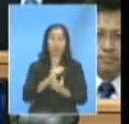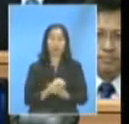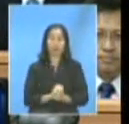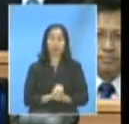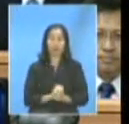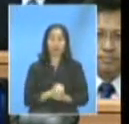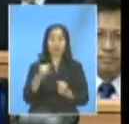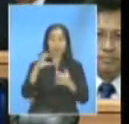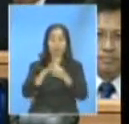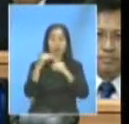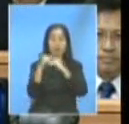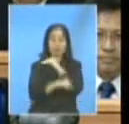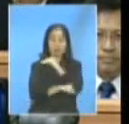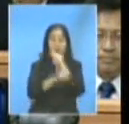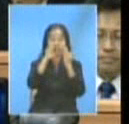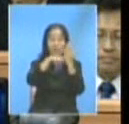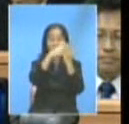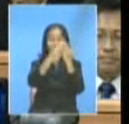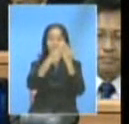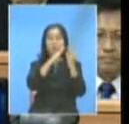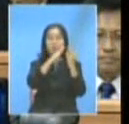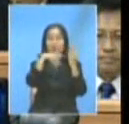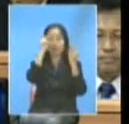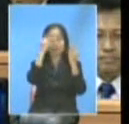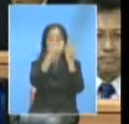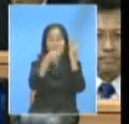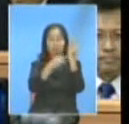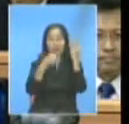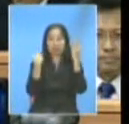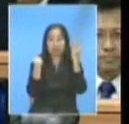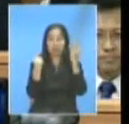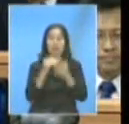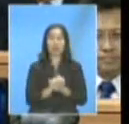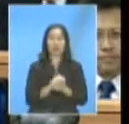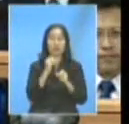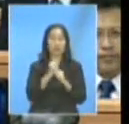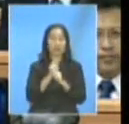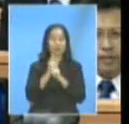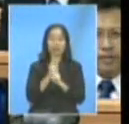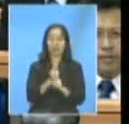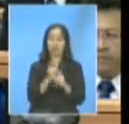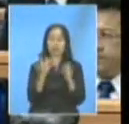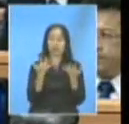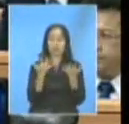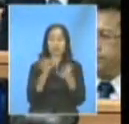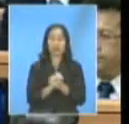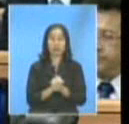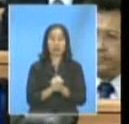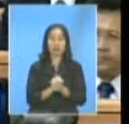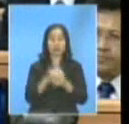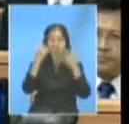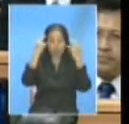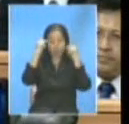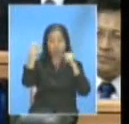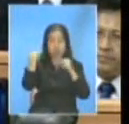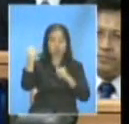แม้กระทั่งการทุจริตในเชิงนโยบายท่านประธานครับมันไม่เป็นไปตามที่นายกรัฐมนตรี